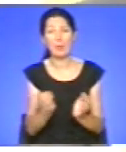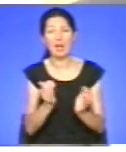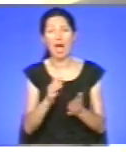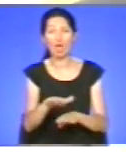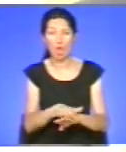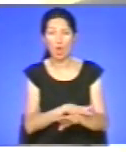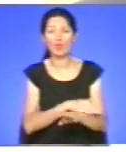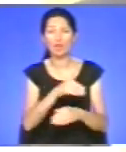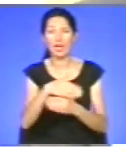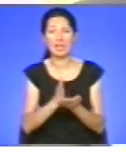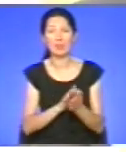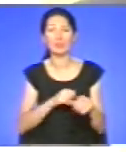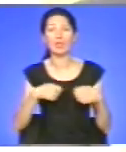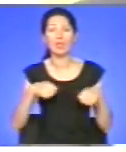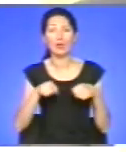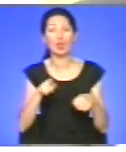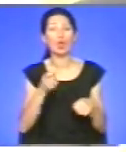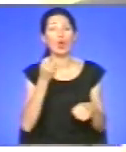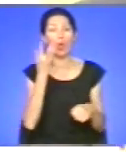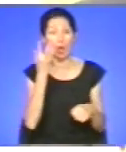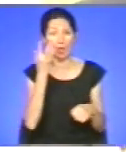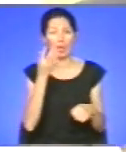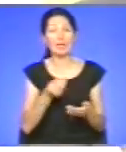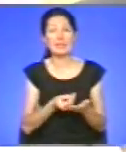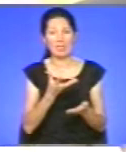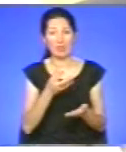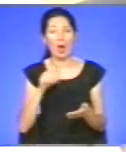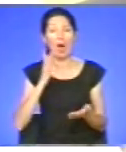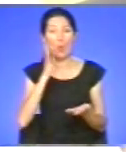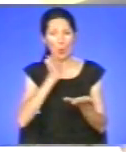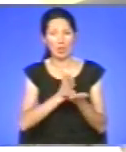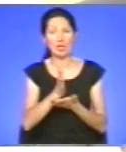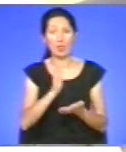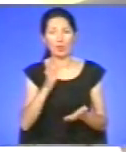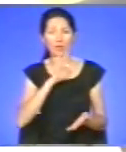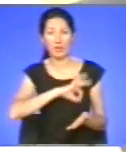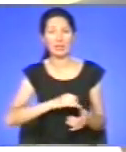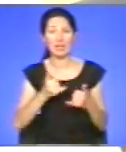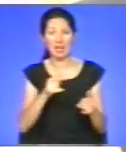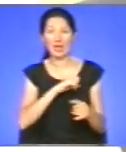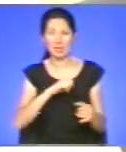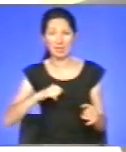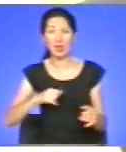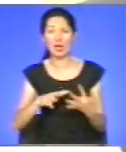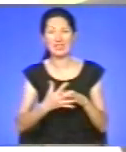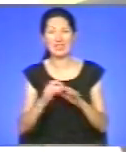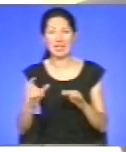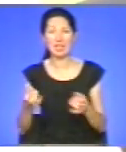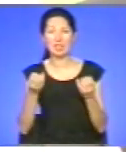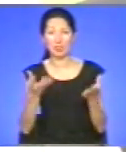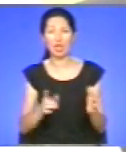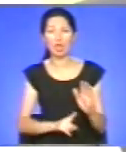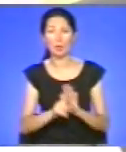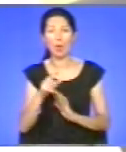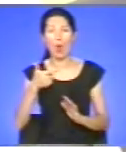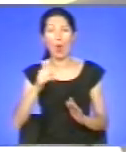хліб, реалізовувати його тоді, коли цінова політика буде вигідна для самих аграріїв. Ну і, звичайно, ми розпочинаємо у